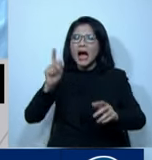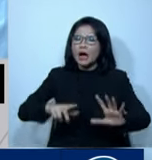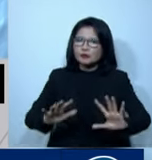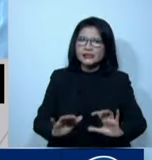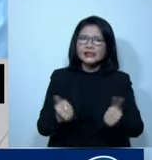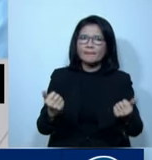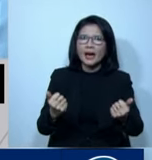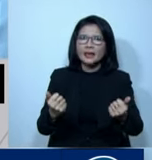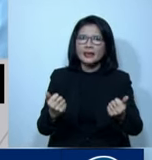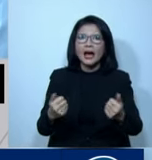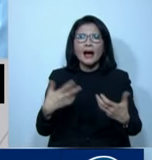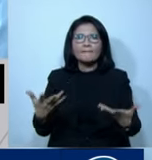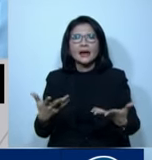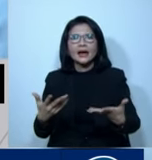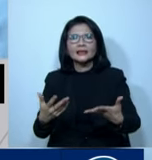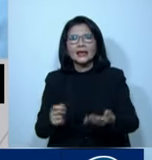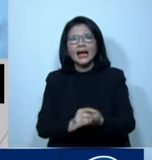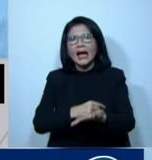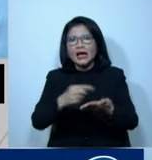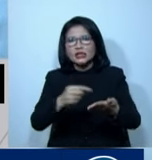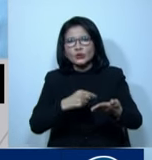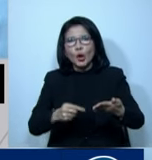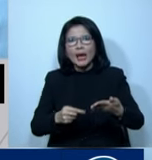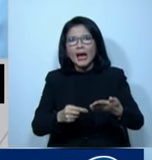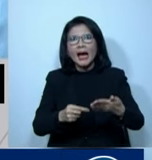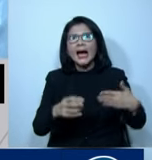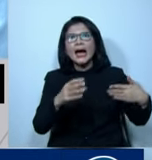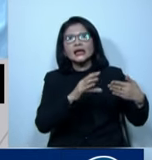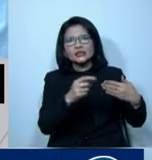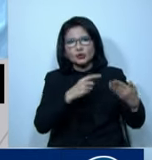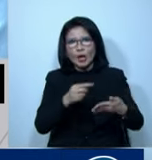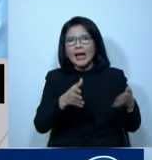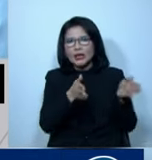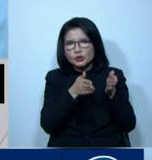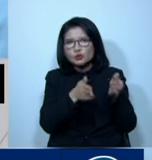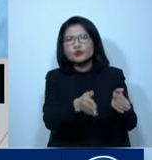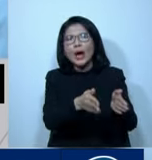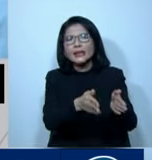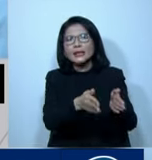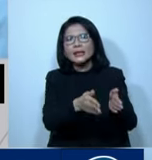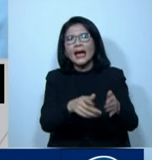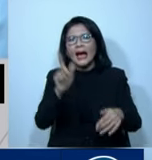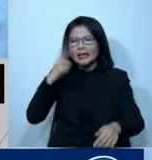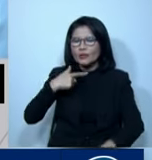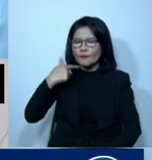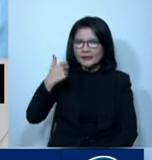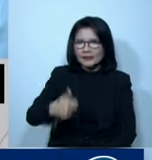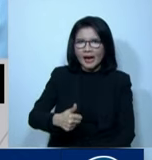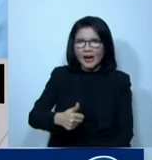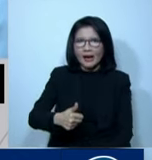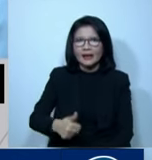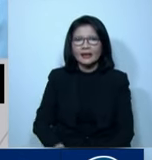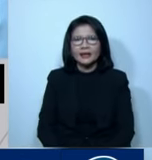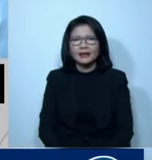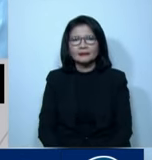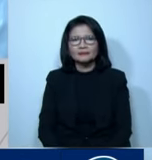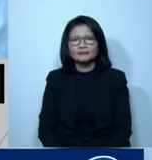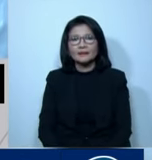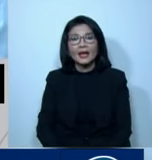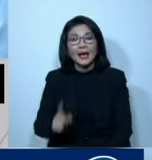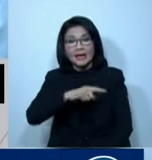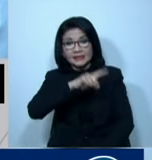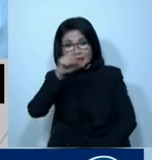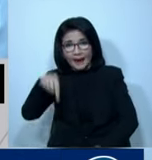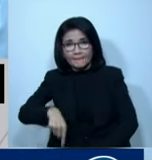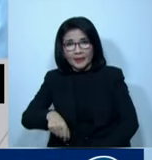siapkan Apa itu sekolah vokasi enggak ada yang lain dan kemudian SDM inilah yang kita bisa pastikan bahwa mereka